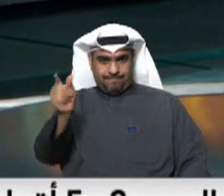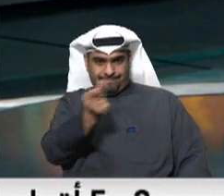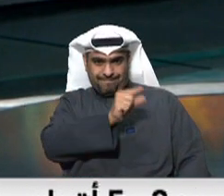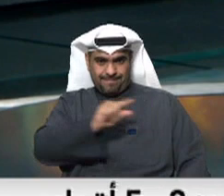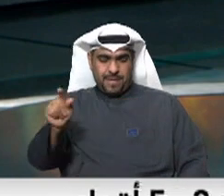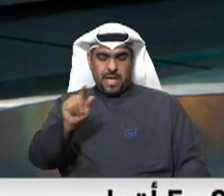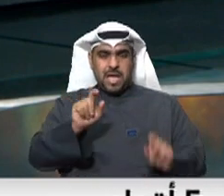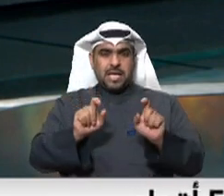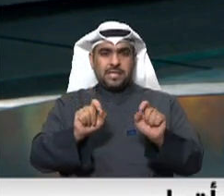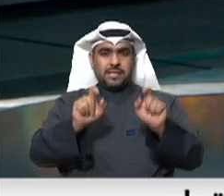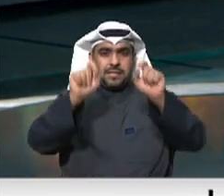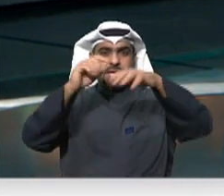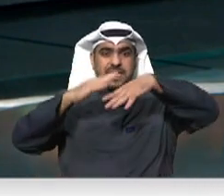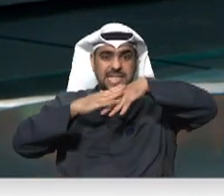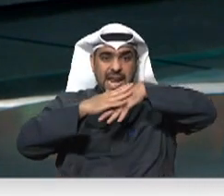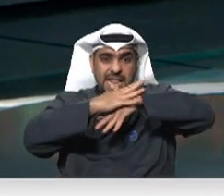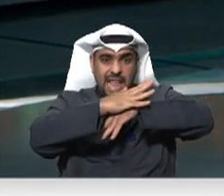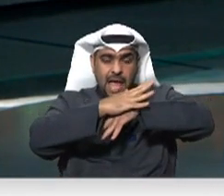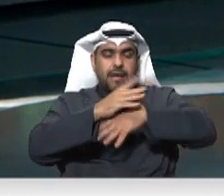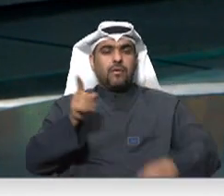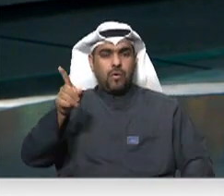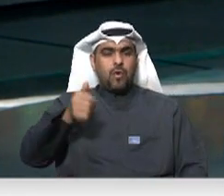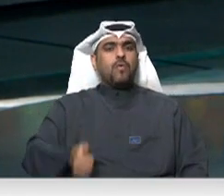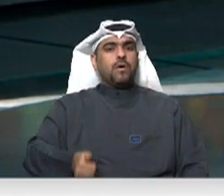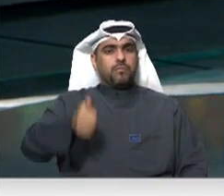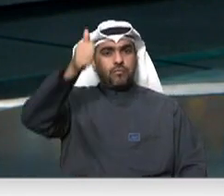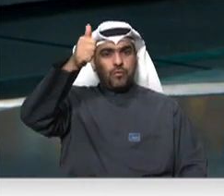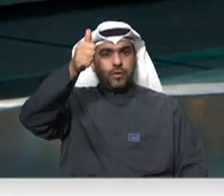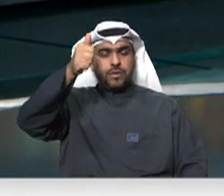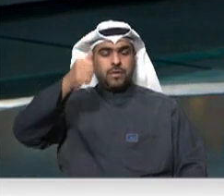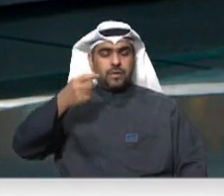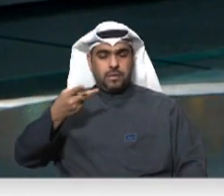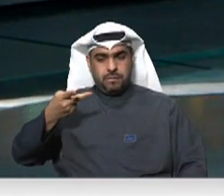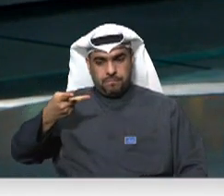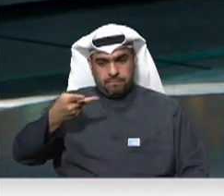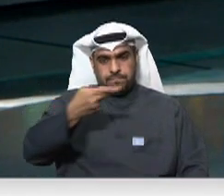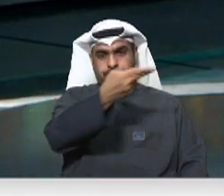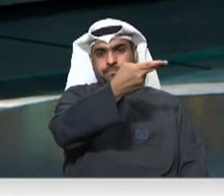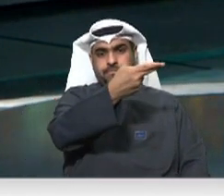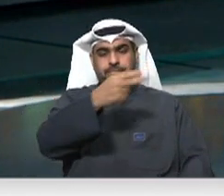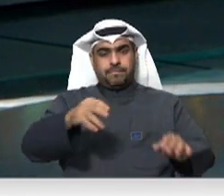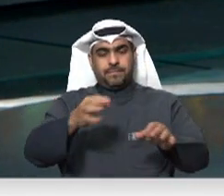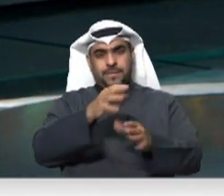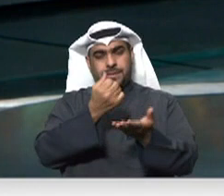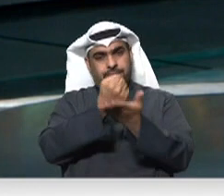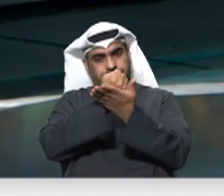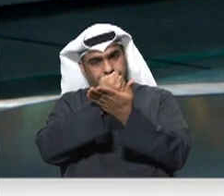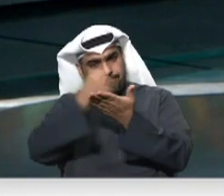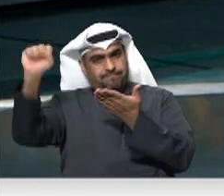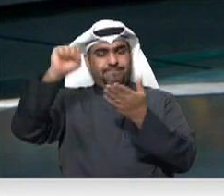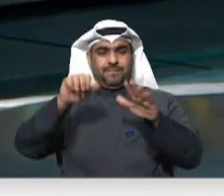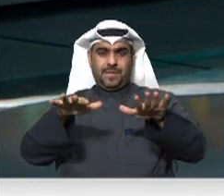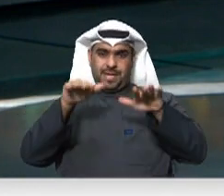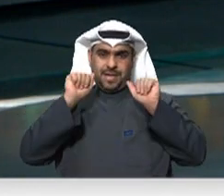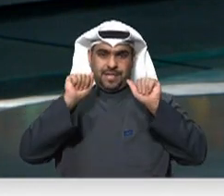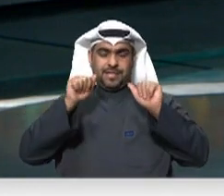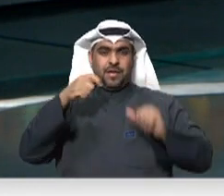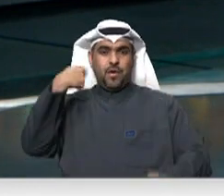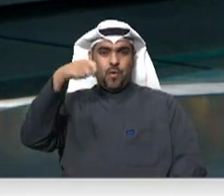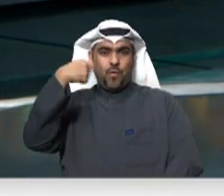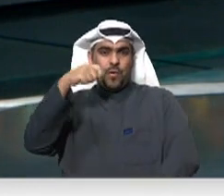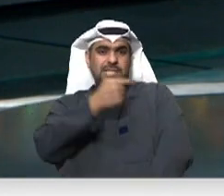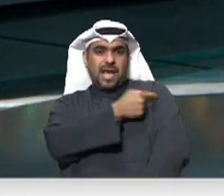الجهود في اطار مشروع الاطباء الزوار الذي يحضى باهتمام بالغ وعميق من قبل المنظومه الصحيه